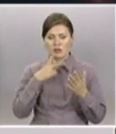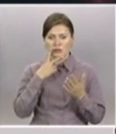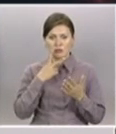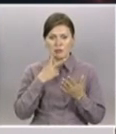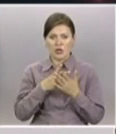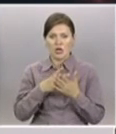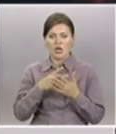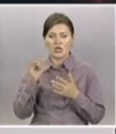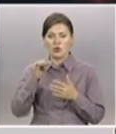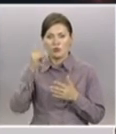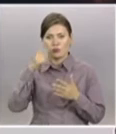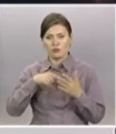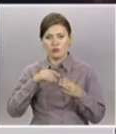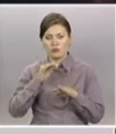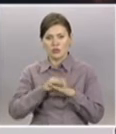и вероубеждения.